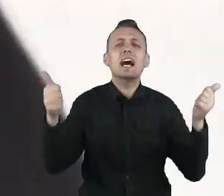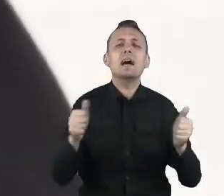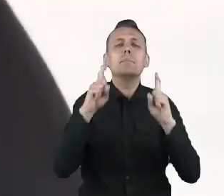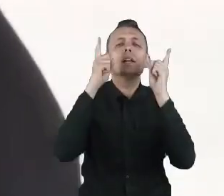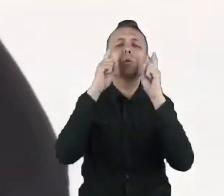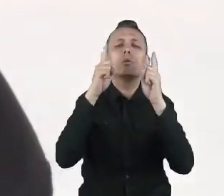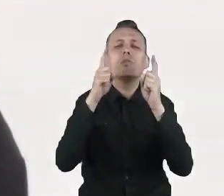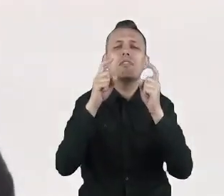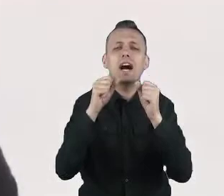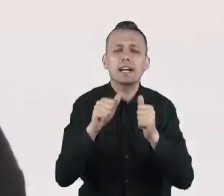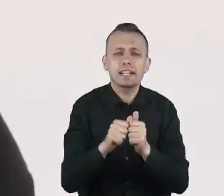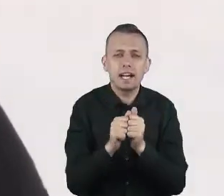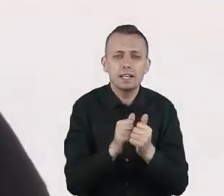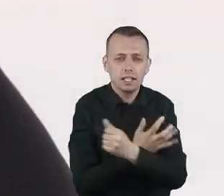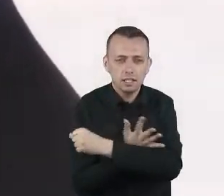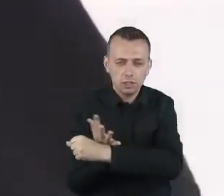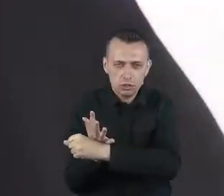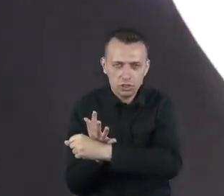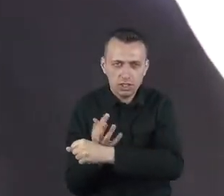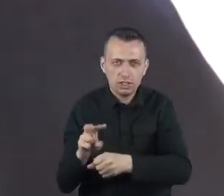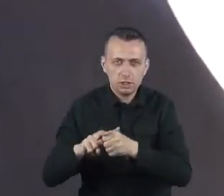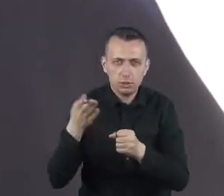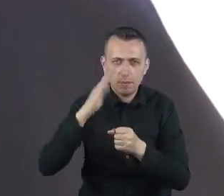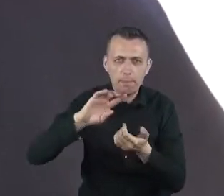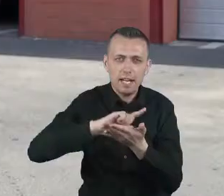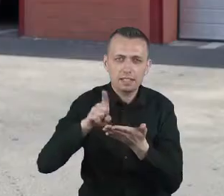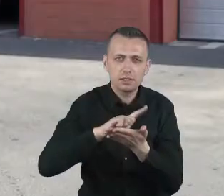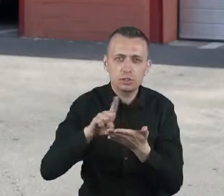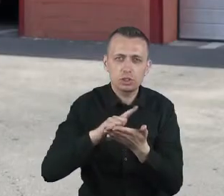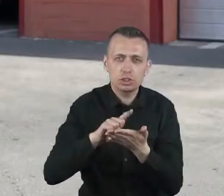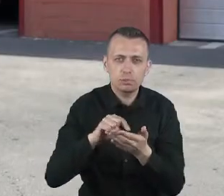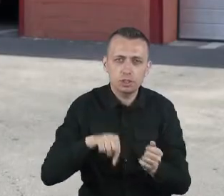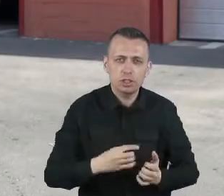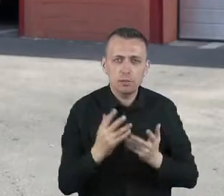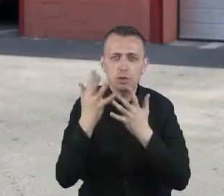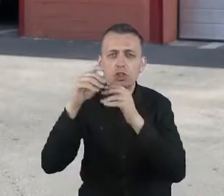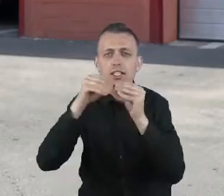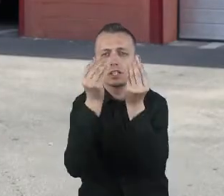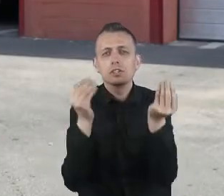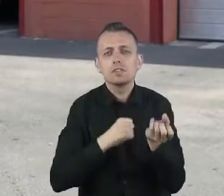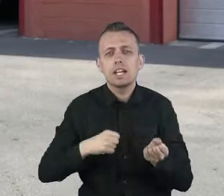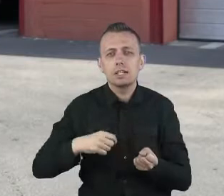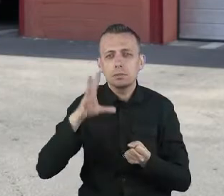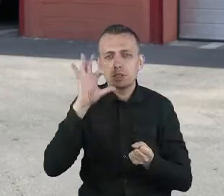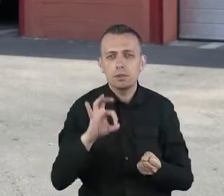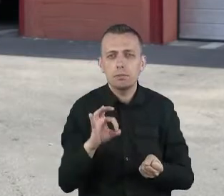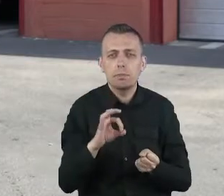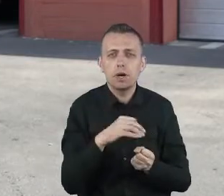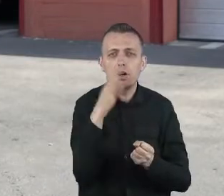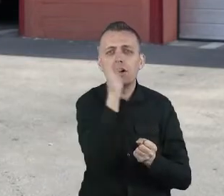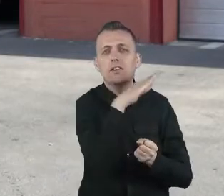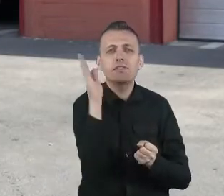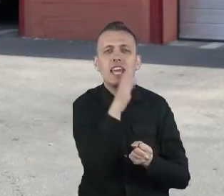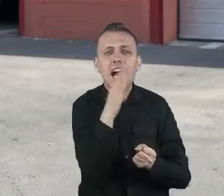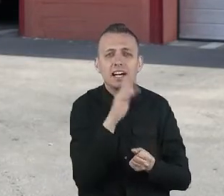uwagi na te pozostałości roślinne, które dość szybko te pożary nam się rozwijają ze względu